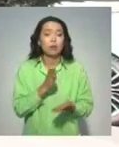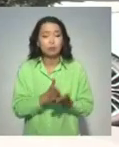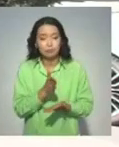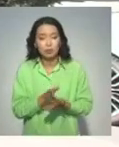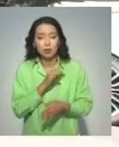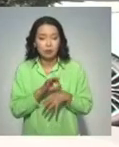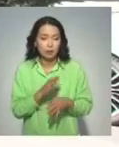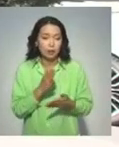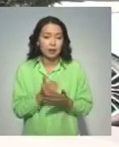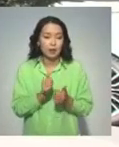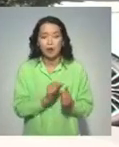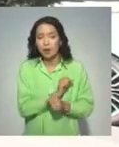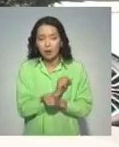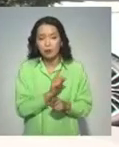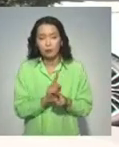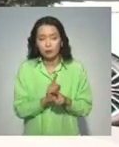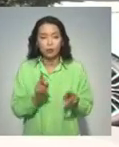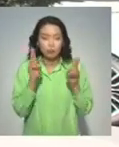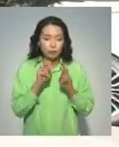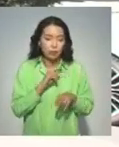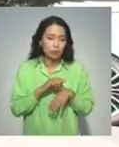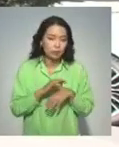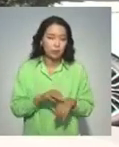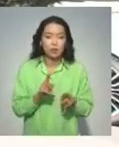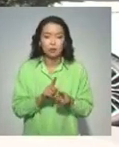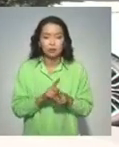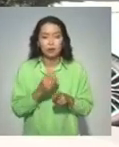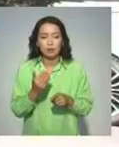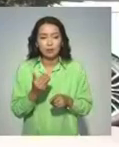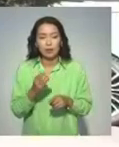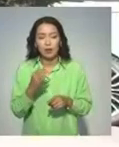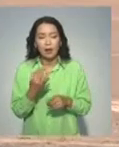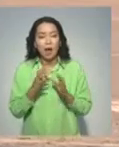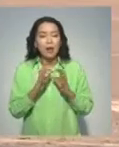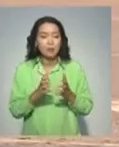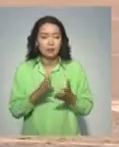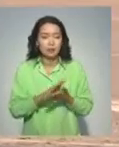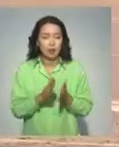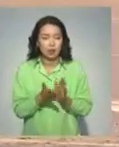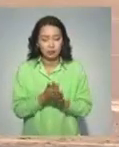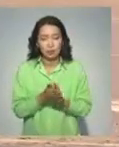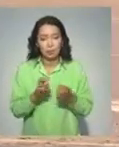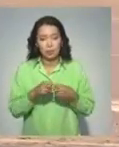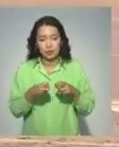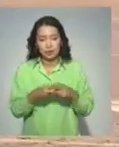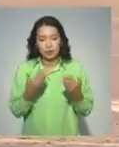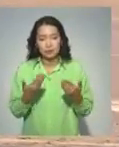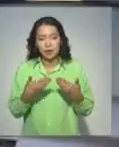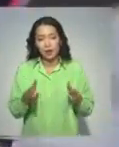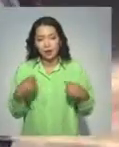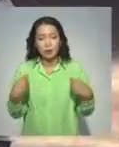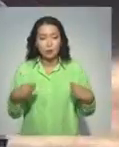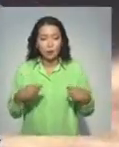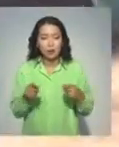жүргіземіз. Әр демалысты жәрмеңке ұйымдастырамыз. Бұл тек Астананың мәселесі емес, әлемдік деңгейдегі мәселе. Далада ашық-шашық сатылып жатқан